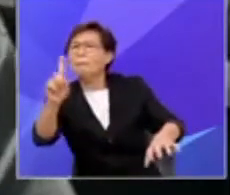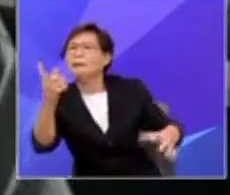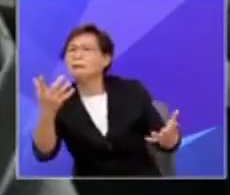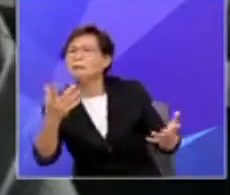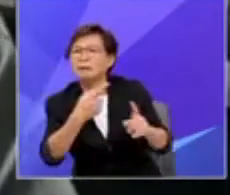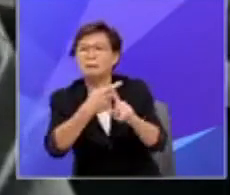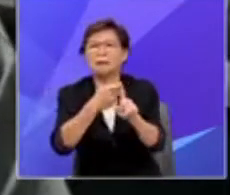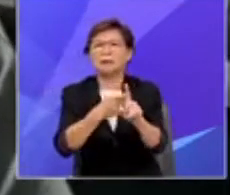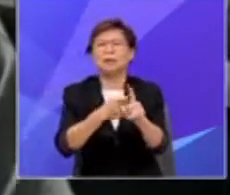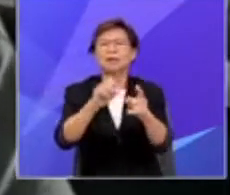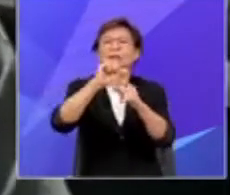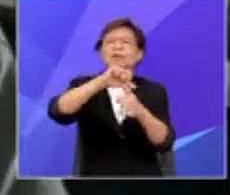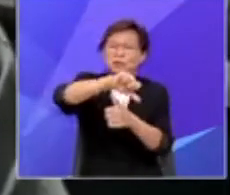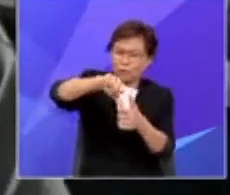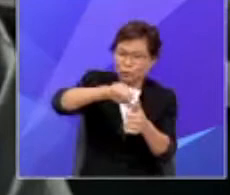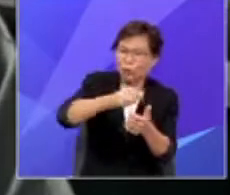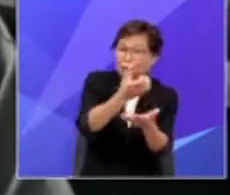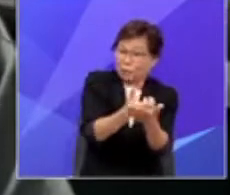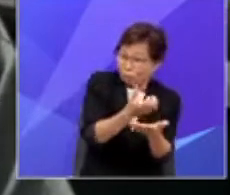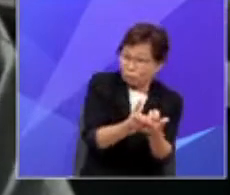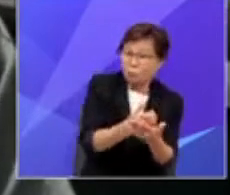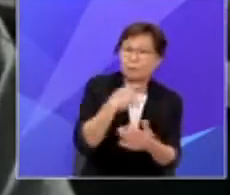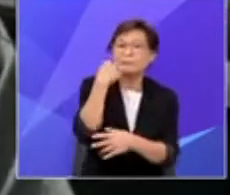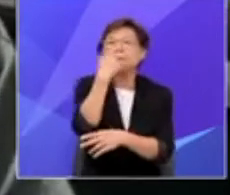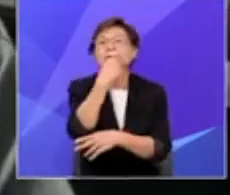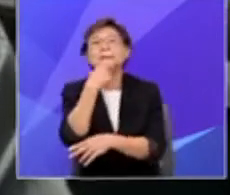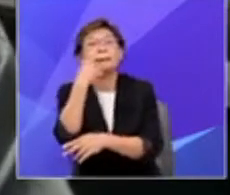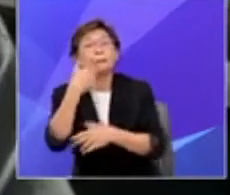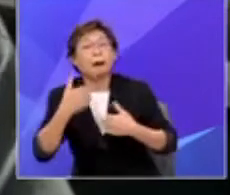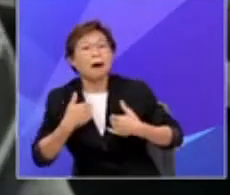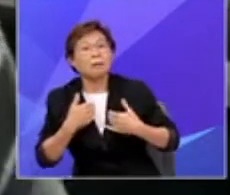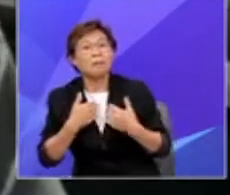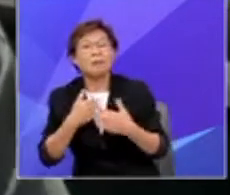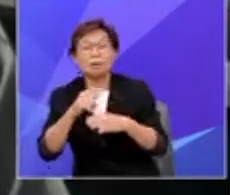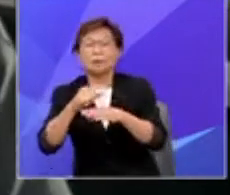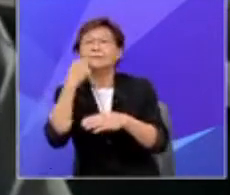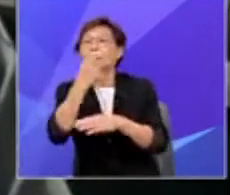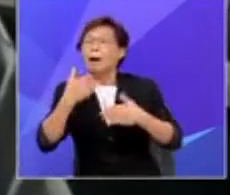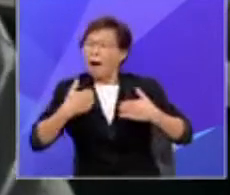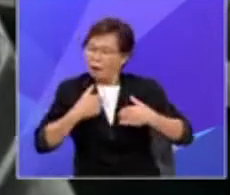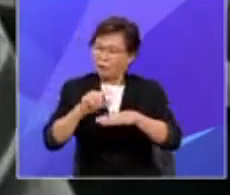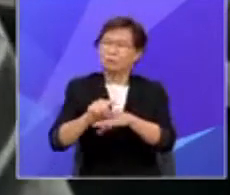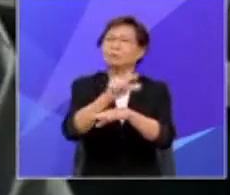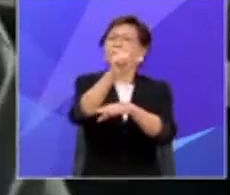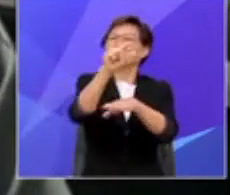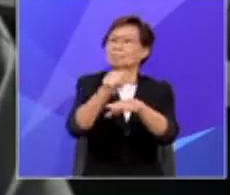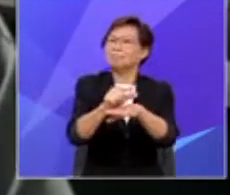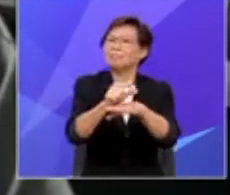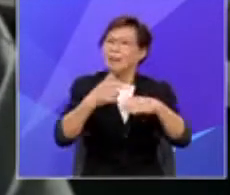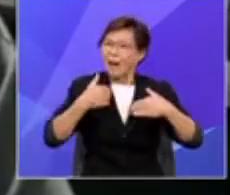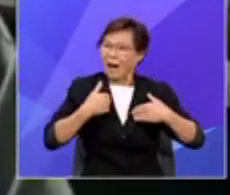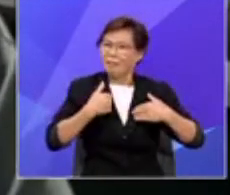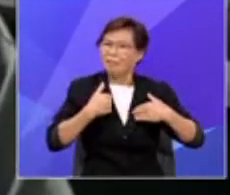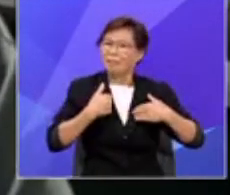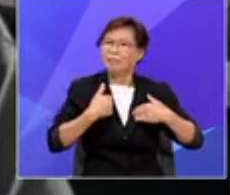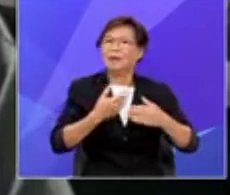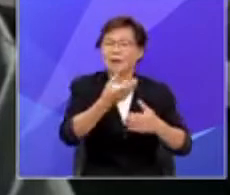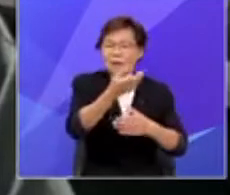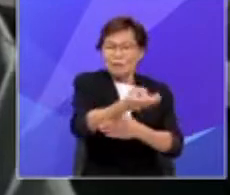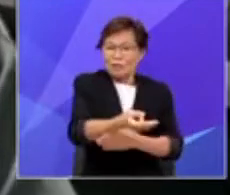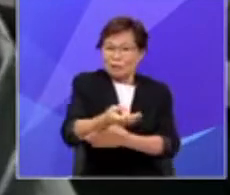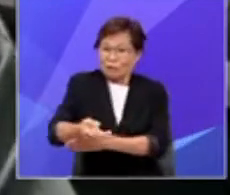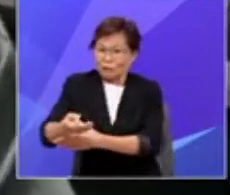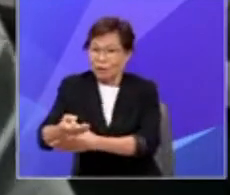daripada segi sosio-ekonomi siap yang ada akses kepada investor kreditor dan